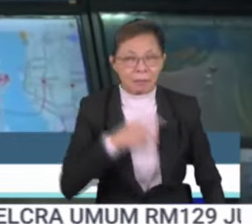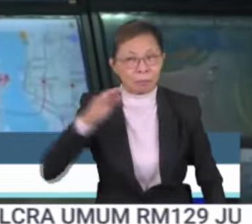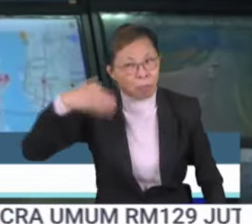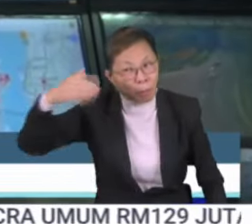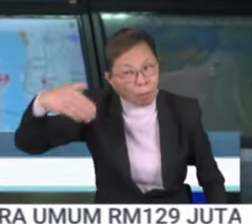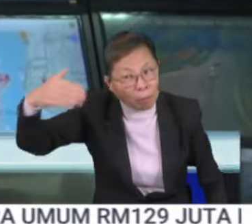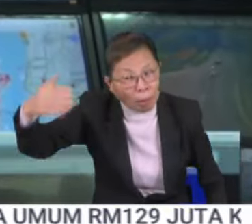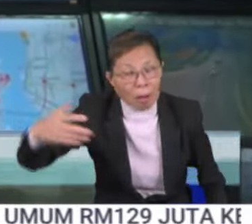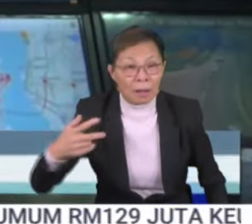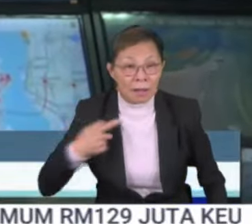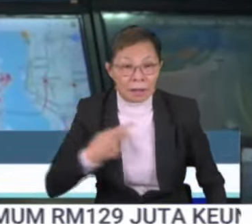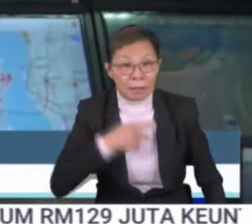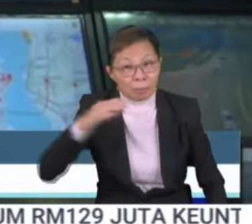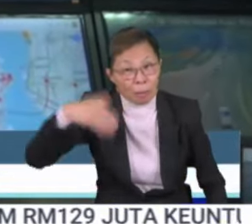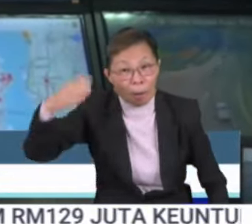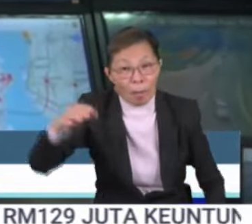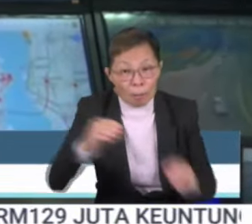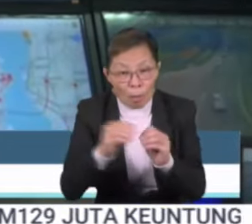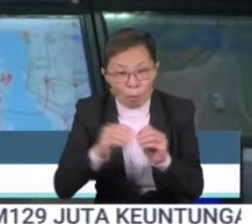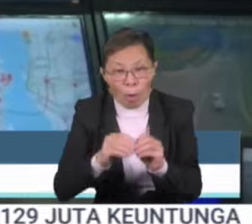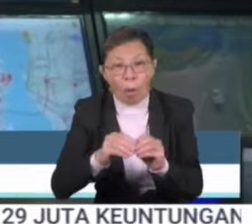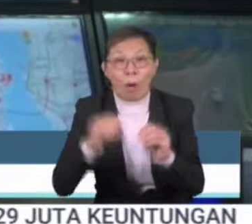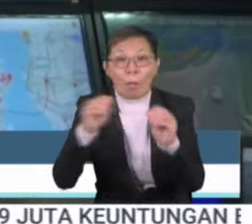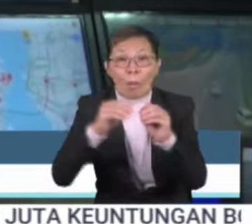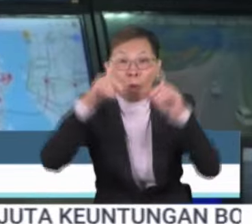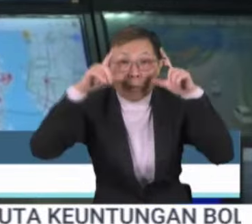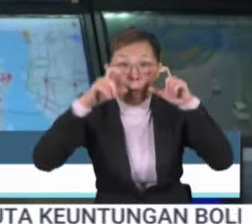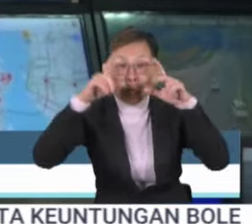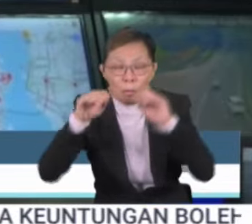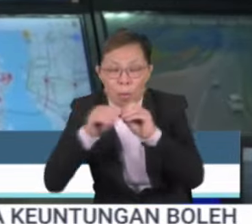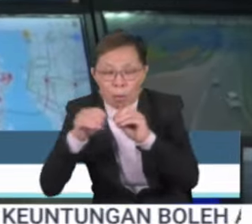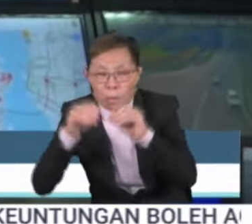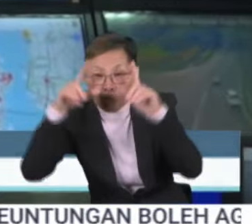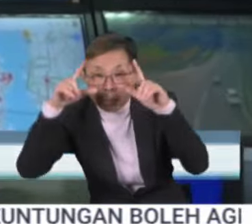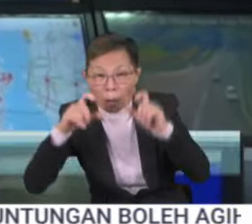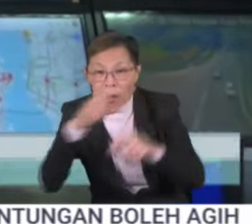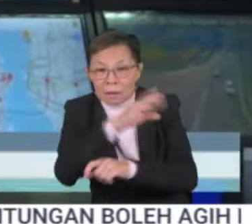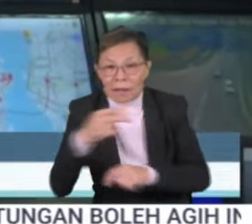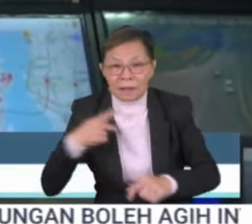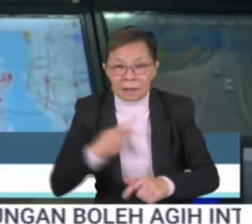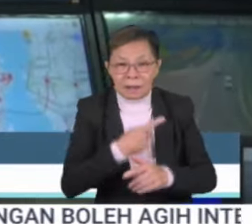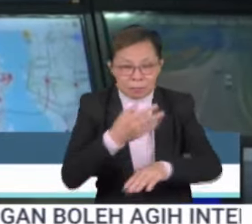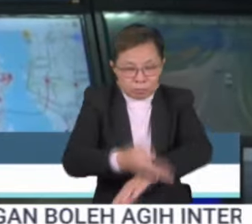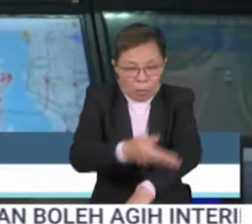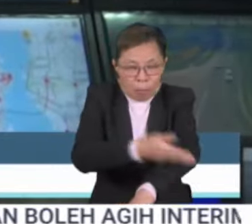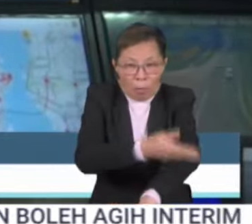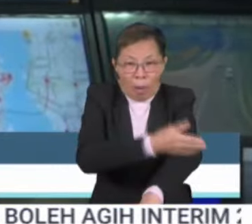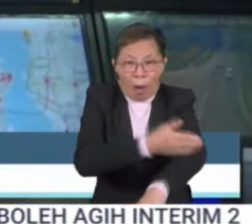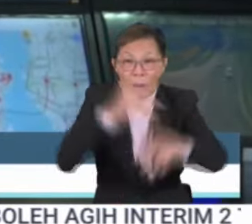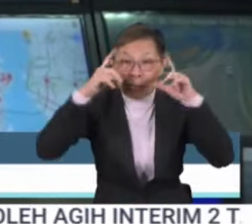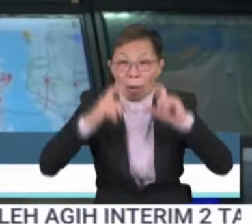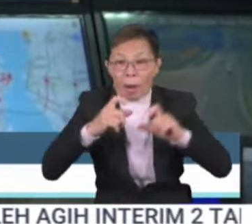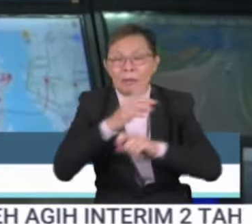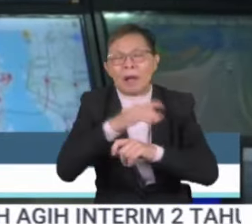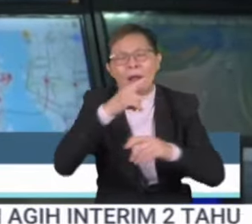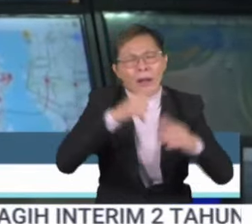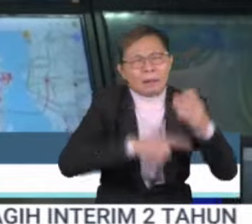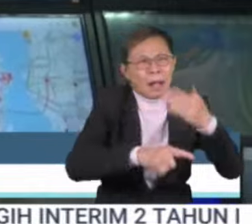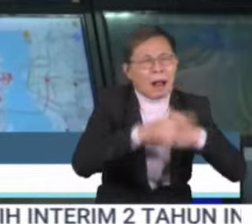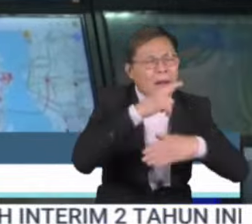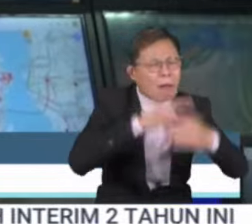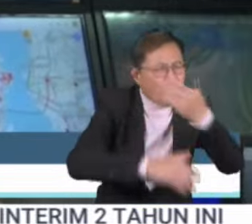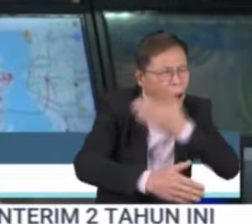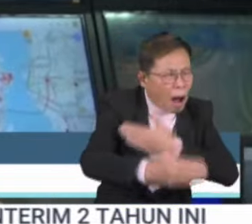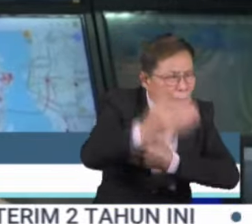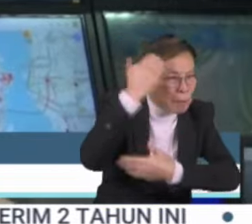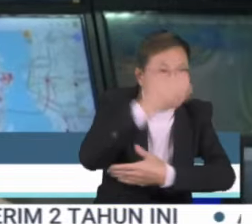kita semakin menambah kamera lah, dan juga kita naik taraf kamera daripada analog ke sistem